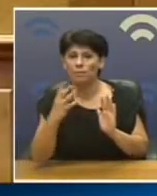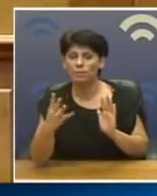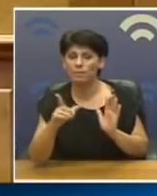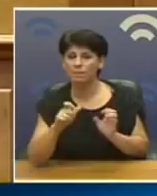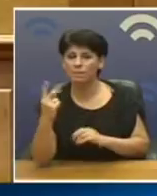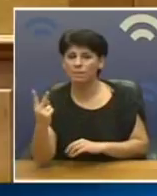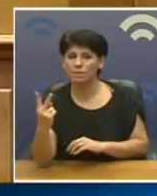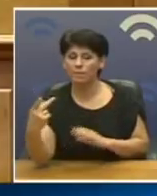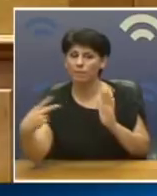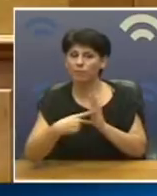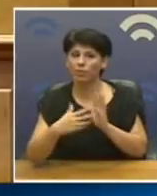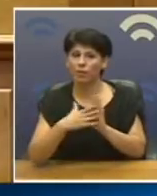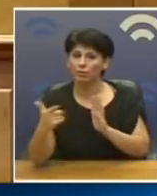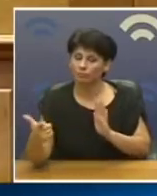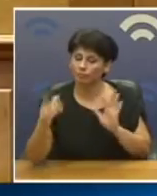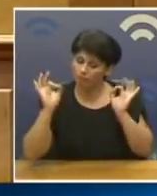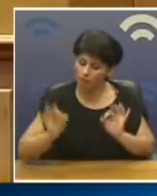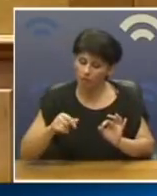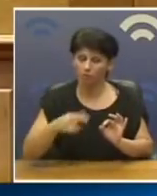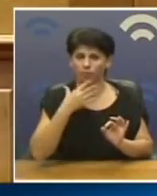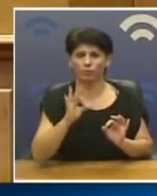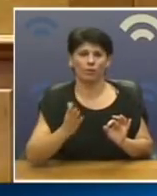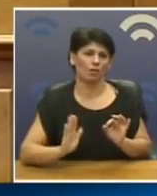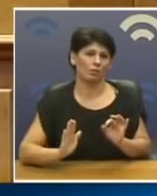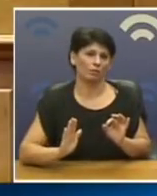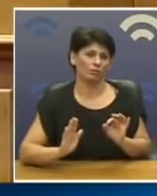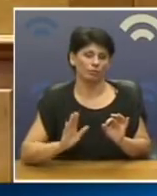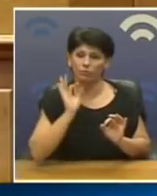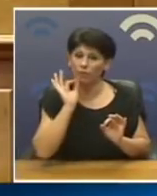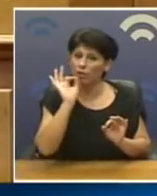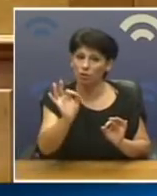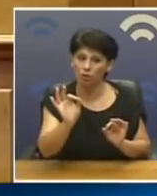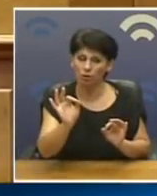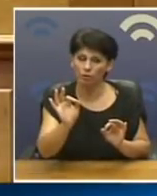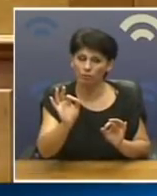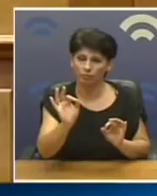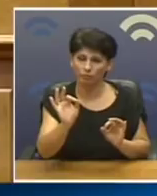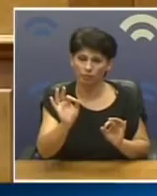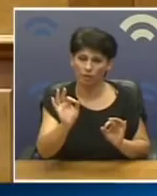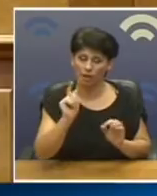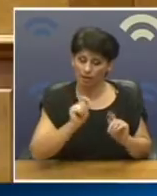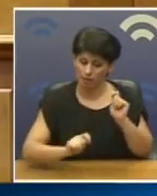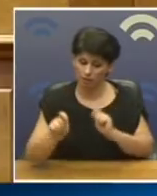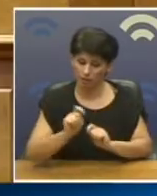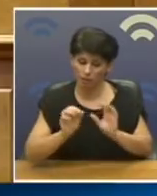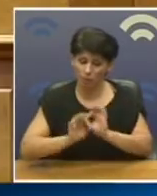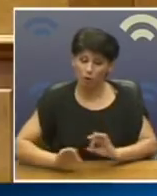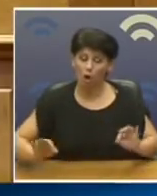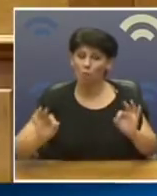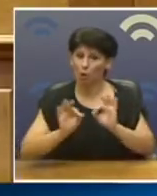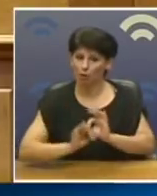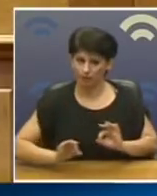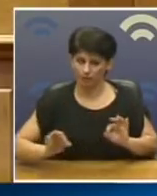του 17, ακριβώς για αυτόν τον λόγο, προκειμένου να δημιουργήσουμε τις προϋποθέσεις